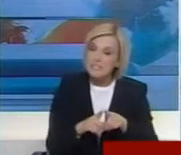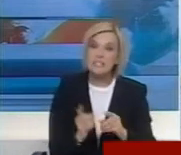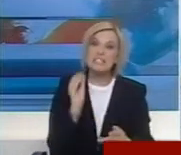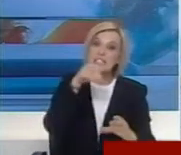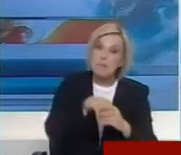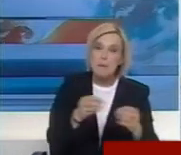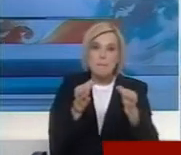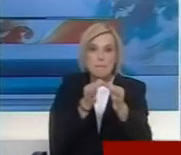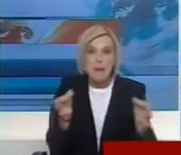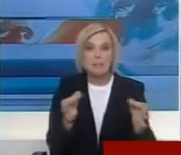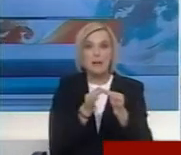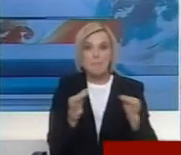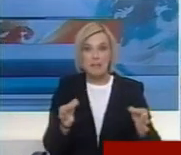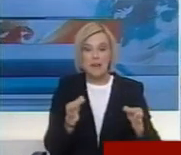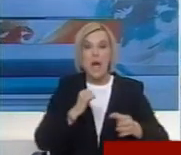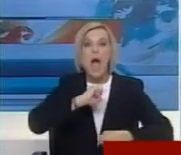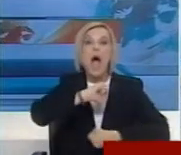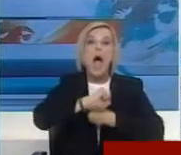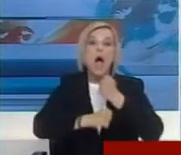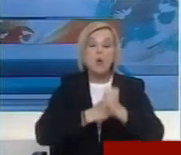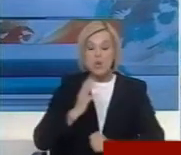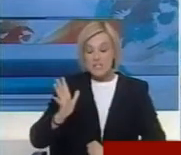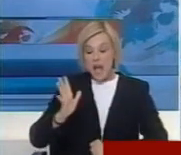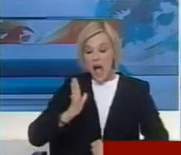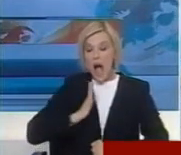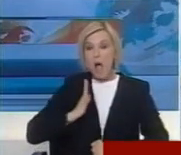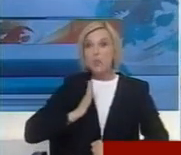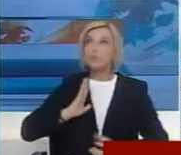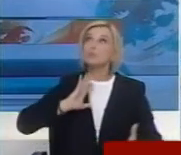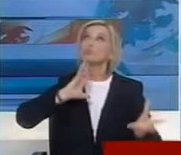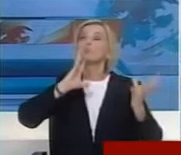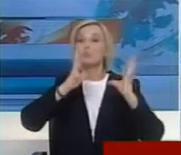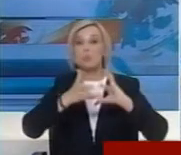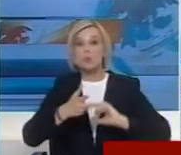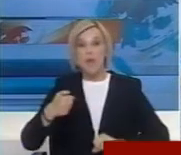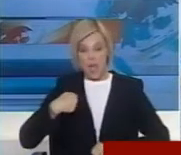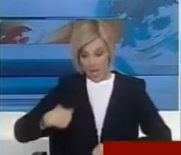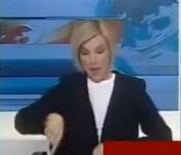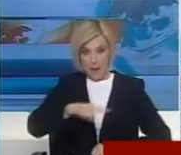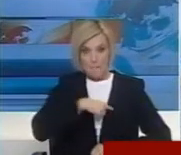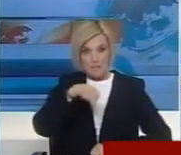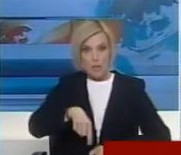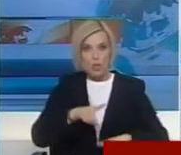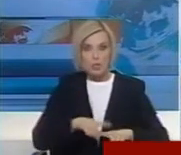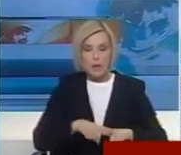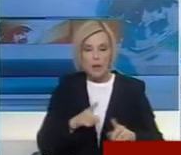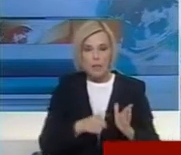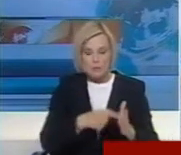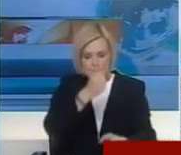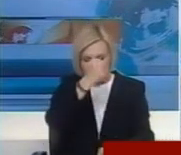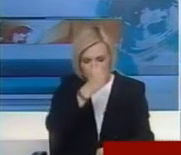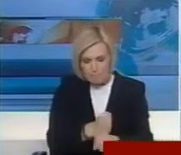μαζί. Ο αγώνας είναι πανανθρώπινος. Εμείς, στην πατρίδα μας, πρέπει να παραμείνουμε και να